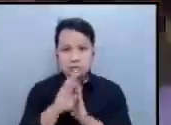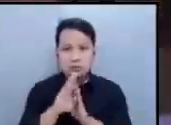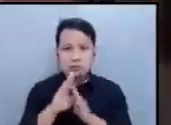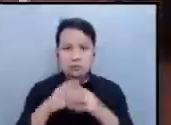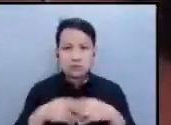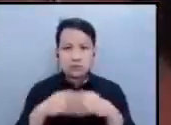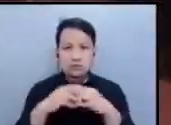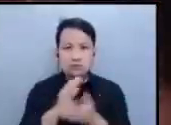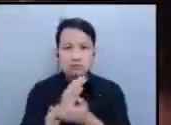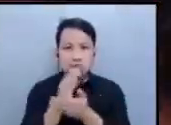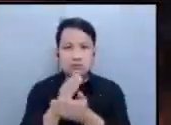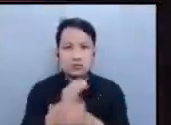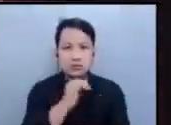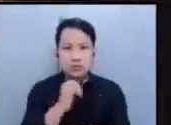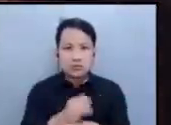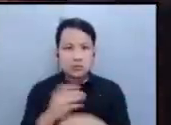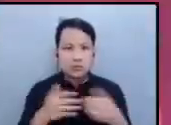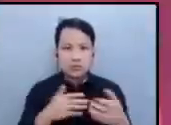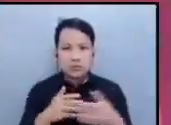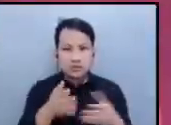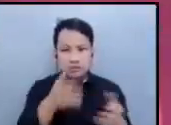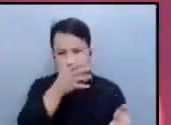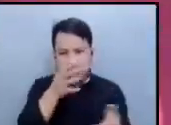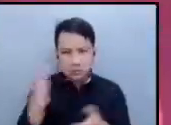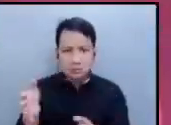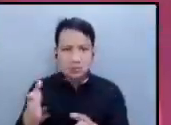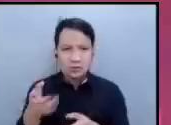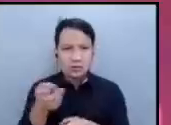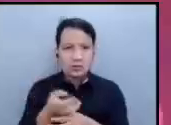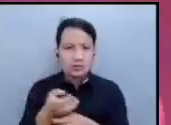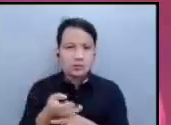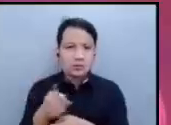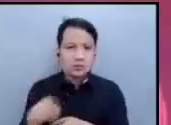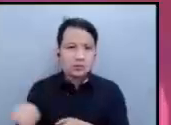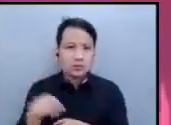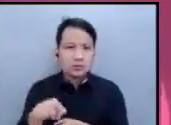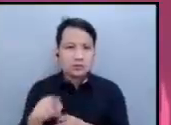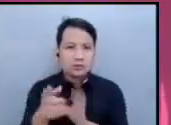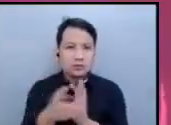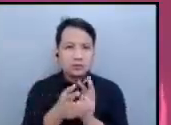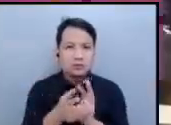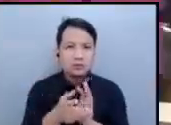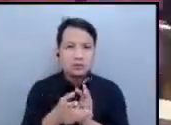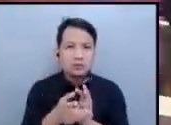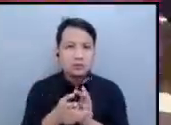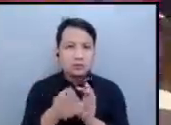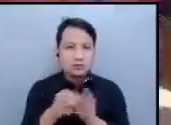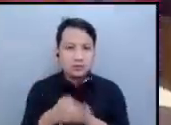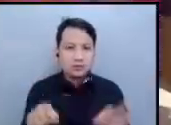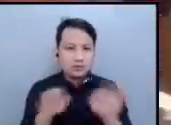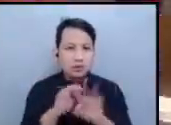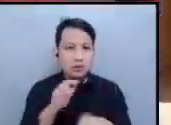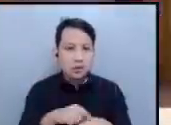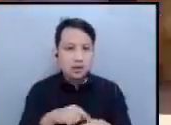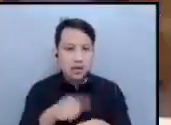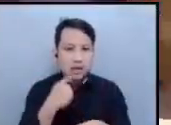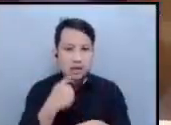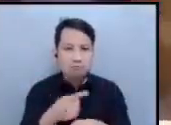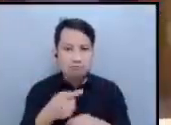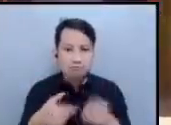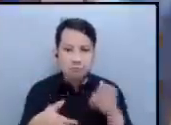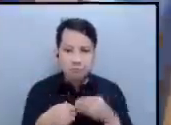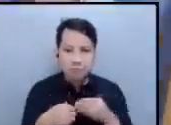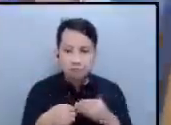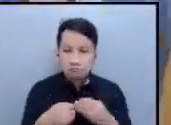Island, hindi dapat anya maisantabi ang kapakanan ng Ati community. May pagkakataon kasi anyang nakokompromiso na ang tirahan ng